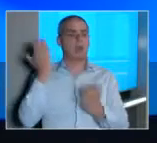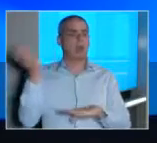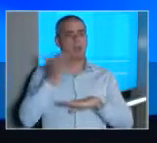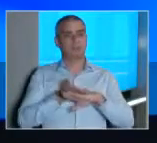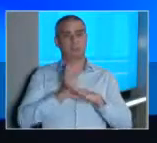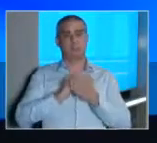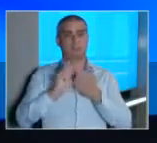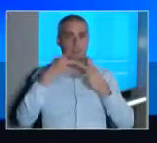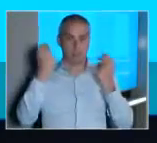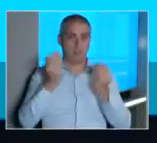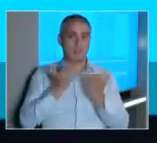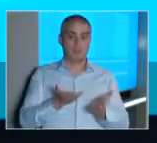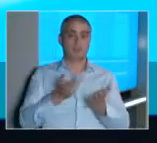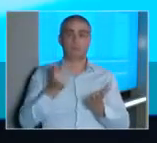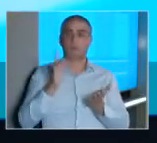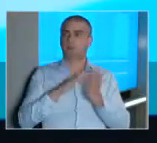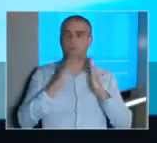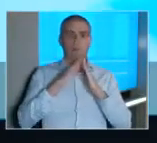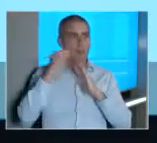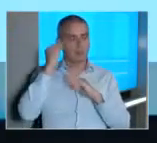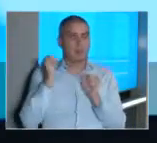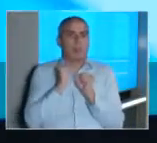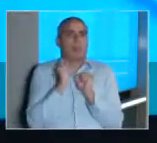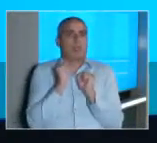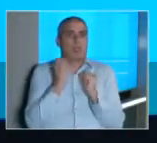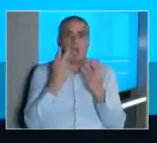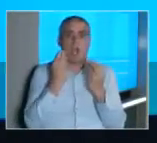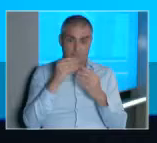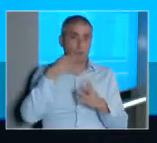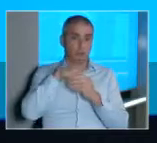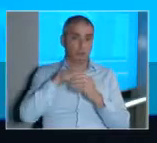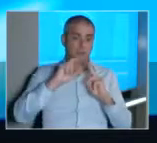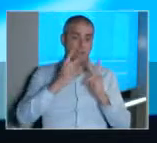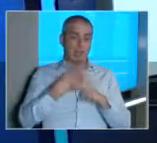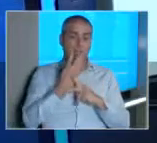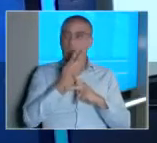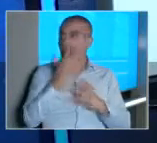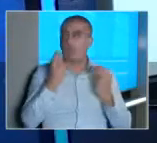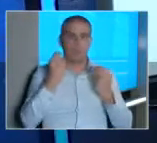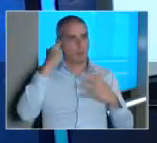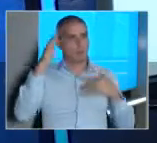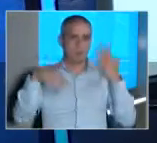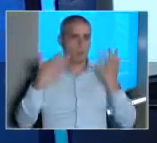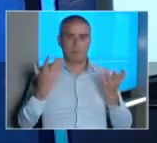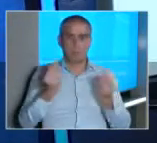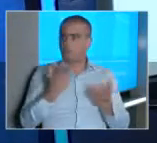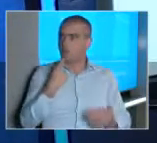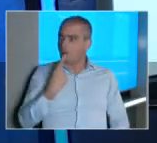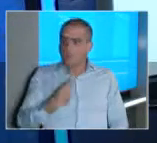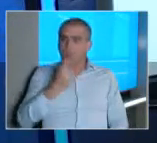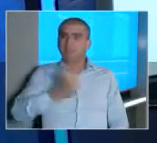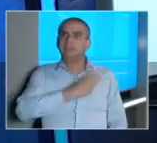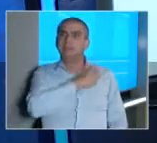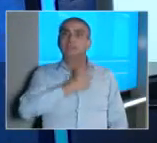סדר היום של משרד החינוך את הדברים. יושבים בבית תלמידים מבועתים, שהרבה מהם שייכים לקהילה הגאה, שהרבה מהם מבולבלים עם הדברים הזה, ואומרים, הנה